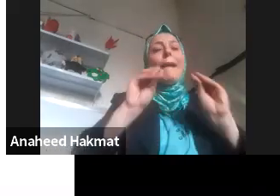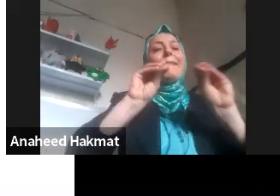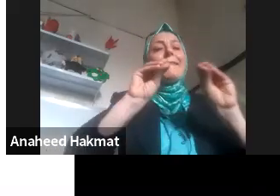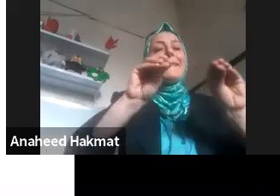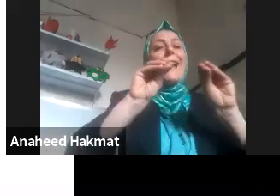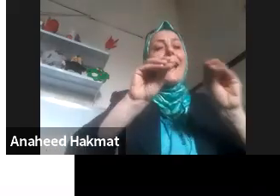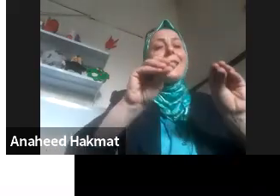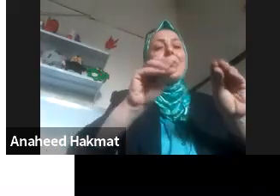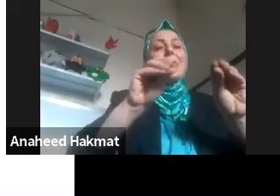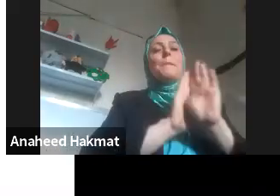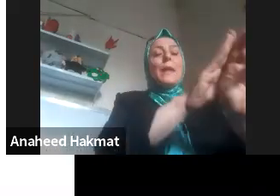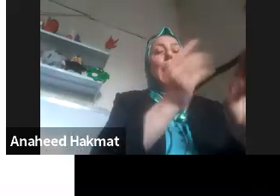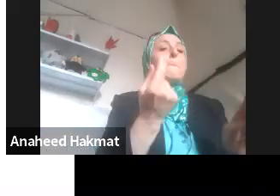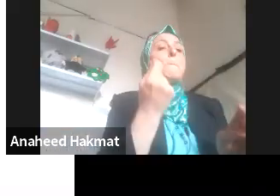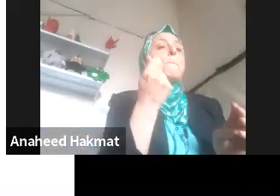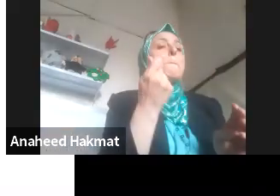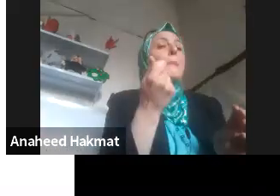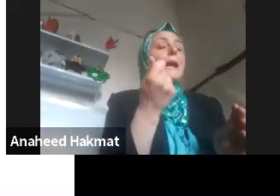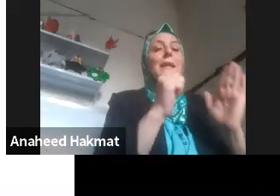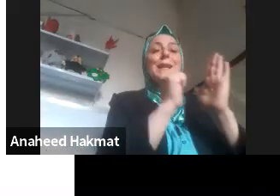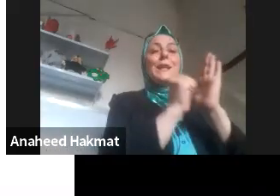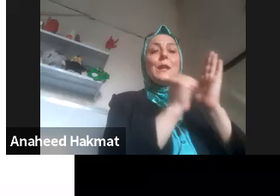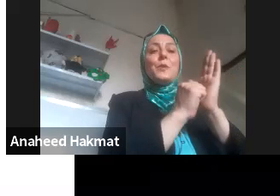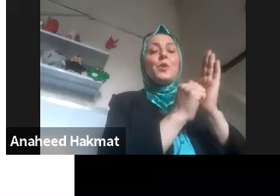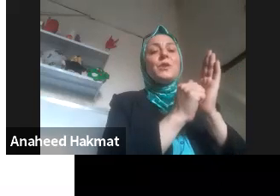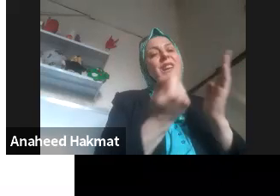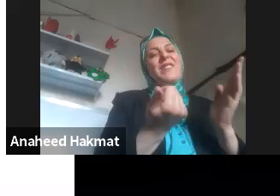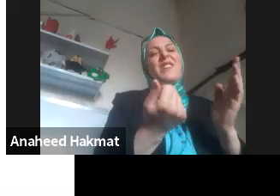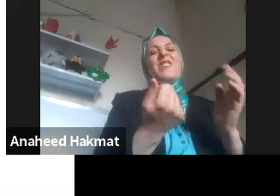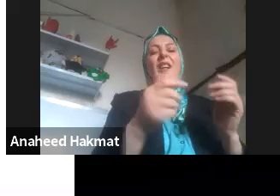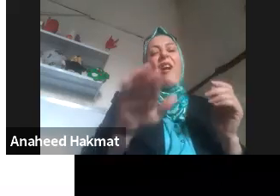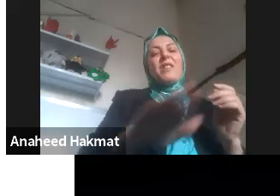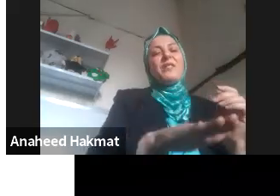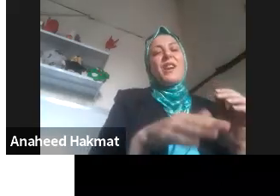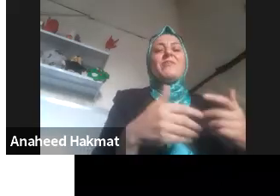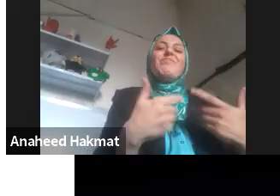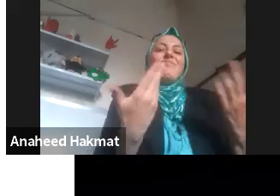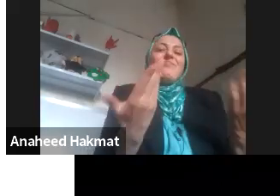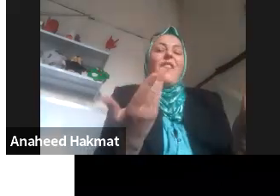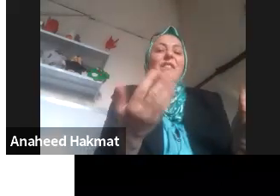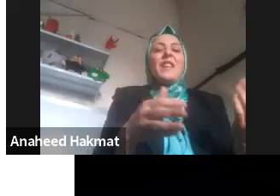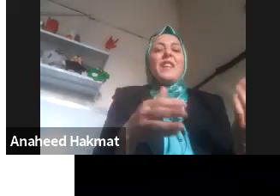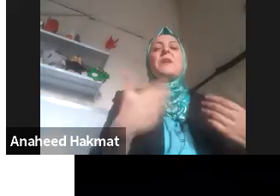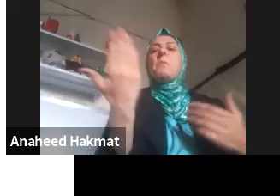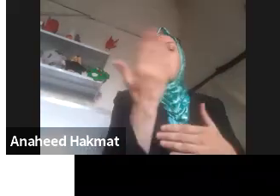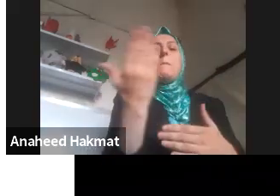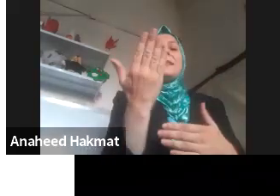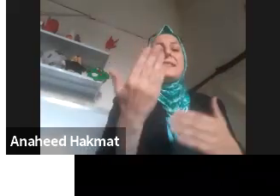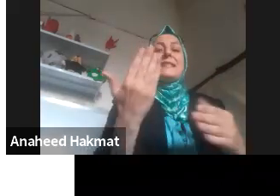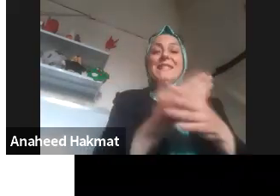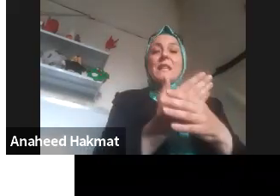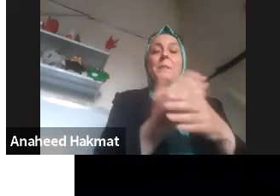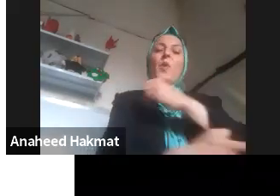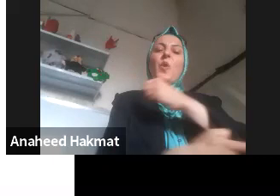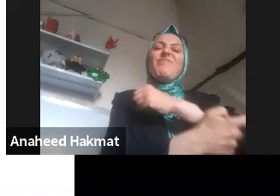دعم مالي للبيوت الأقل حظاً اللي فيها الأطفال أكثر عرضة للتسرب. في كتير توجه صار باتجاه